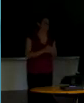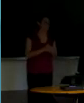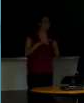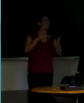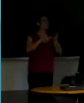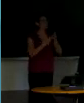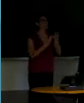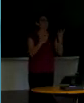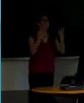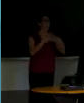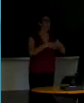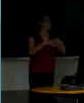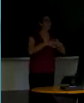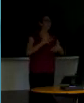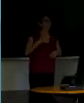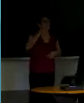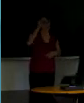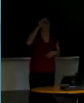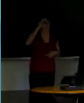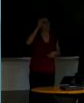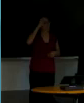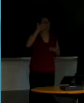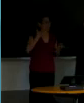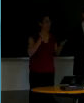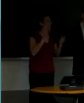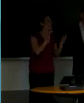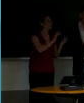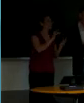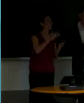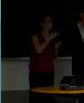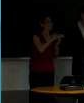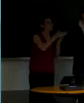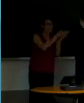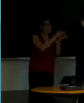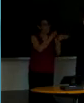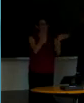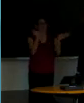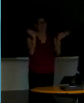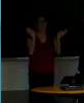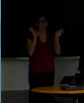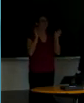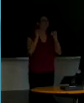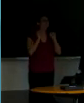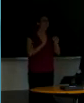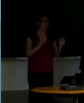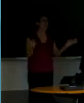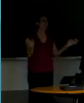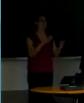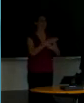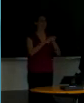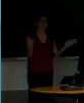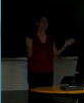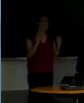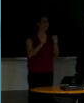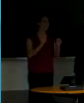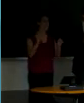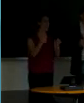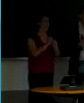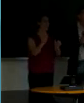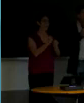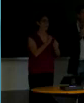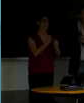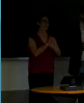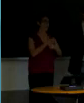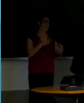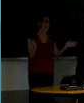ha una cultura assolutamente trasversale a 360 gradi che gli permette di essere poi impiegato attivamente, raggiungere